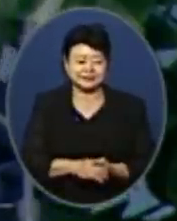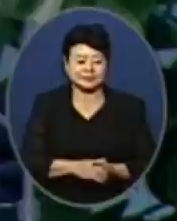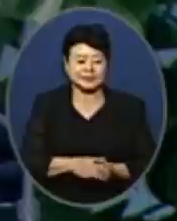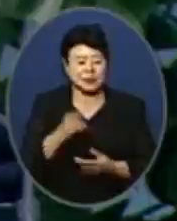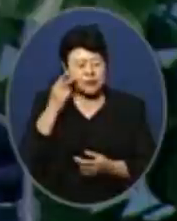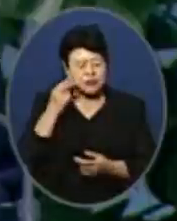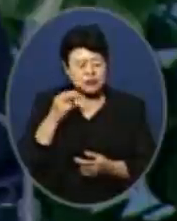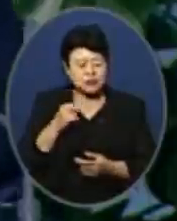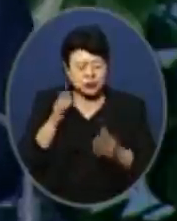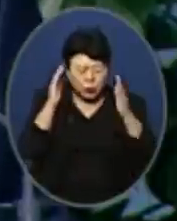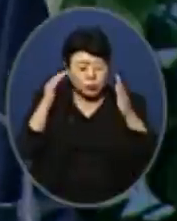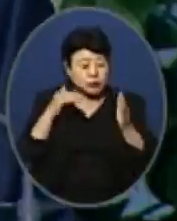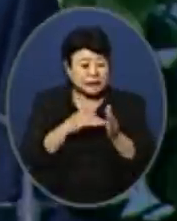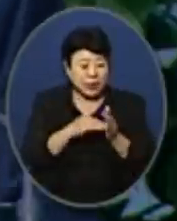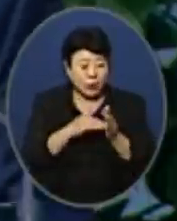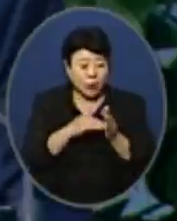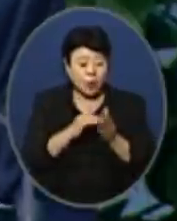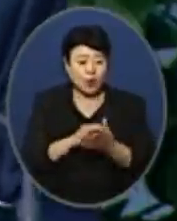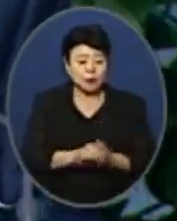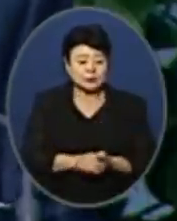제가 미국에서 유학을 마치고